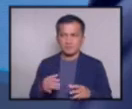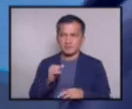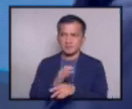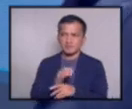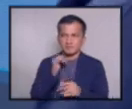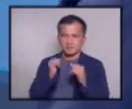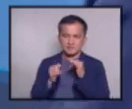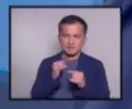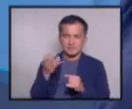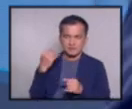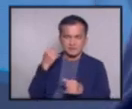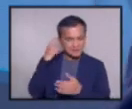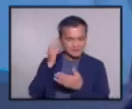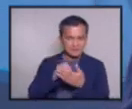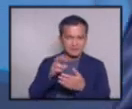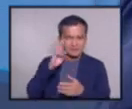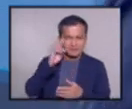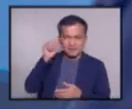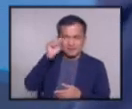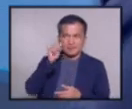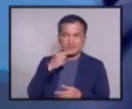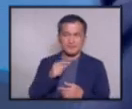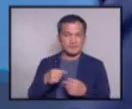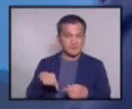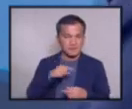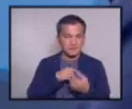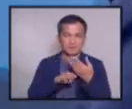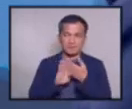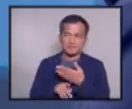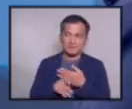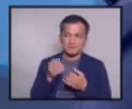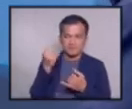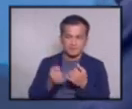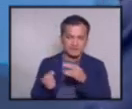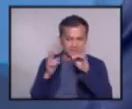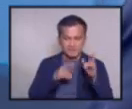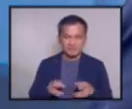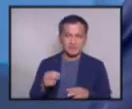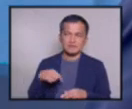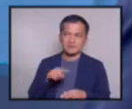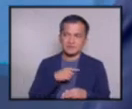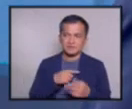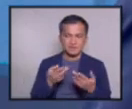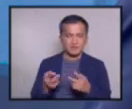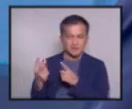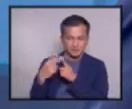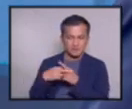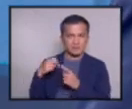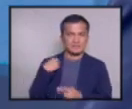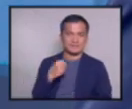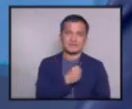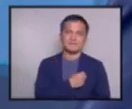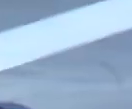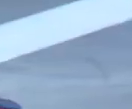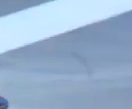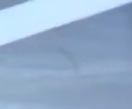interview ni dating Secretary Raffy Alunan. At sa aming pagbabalik, final round na po tayo. Ito ang aplikante sa